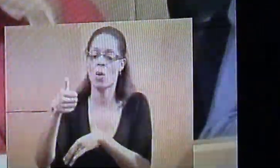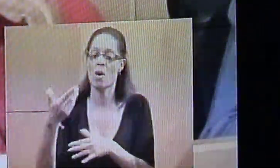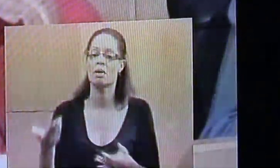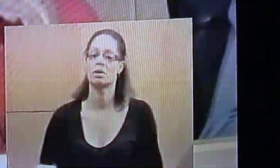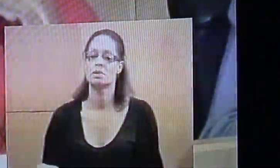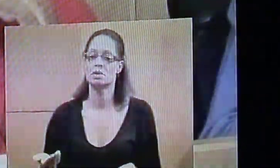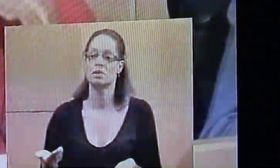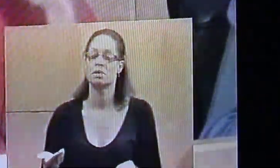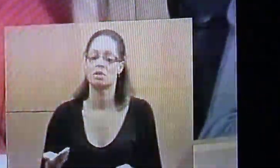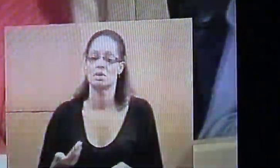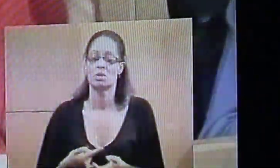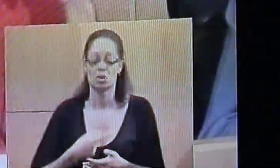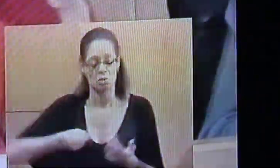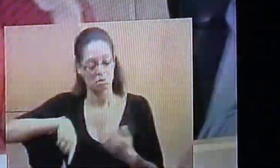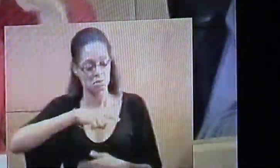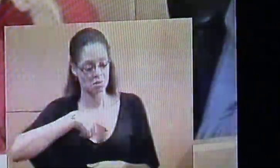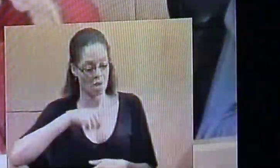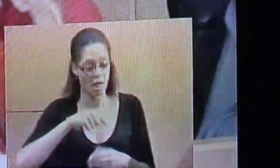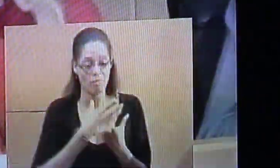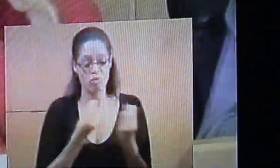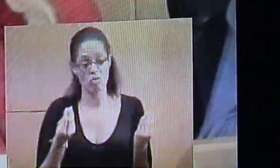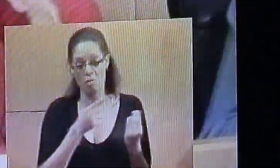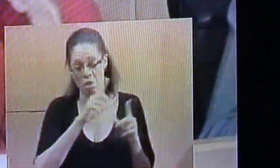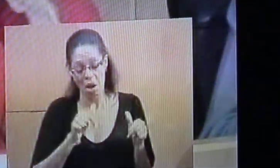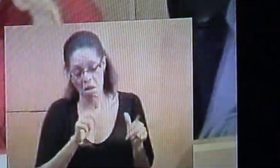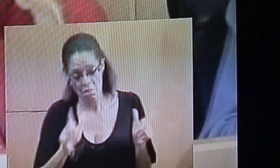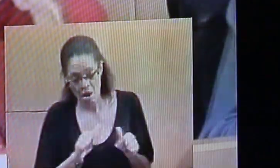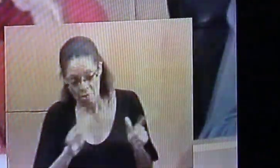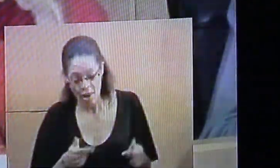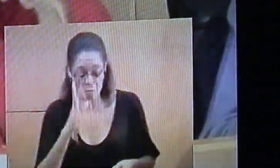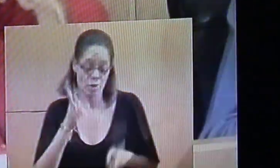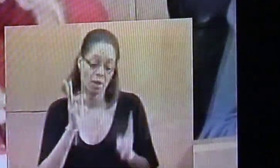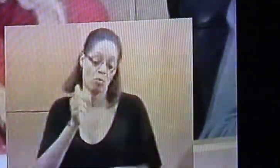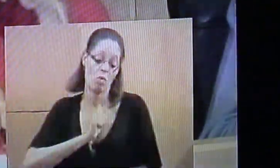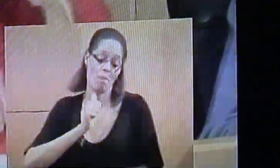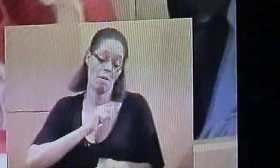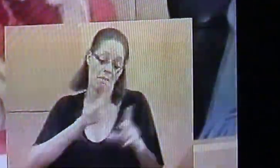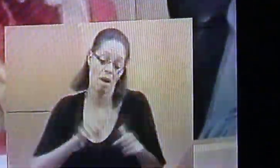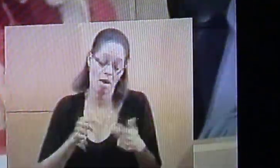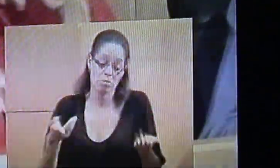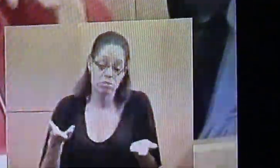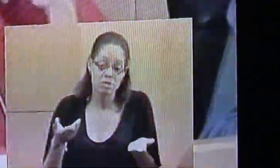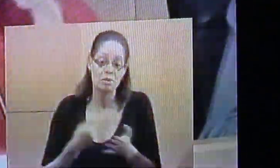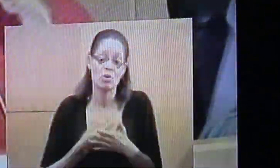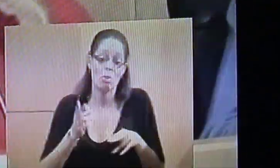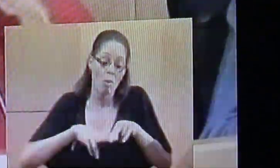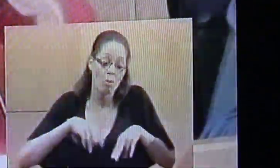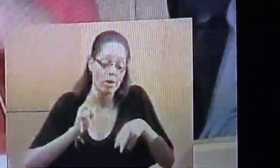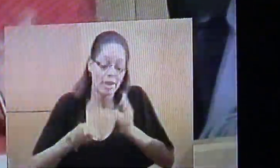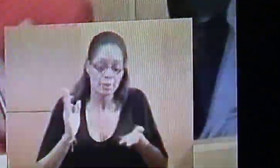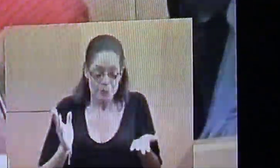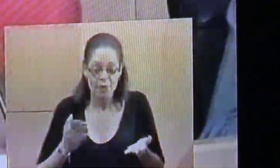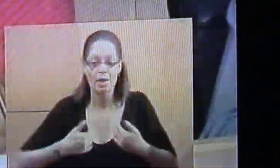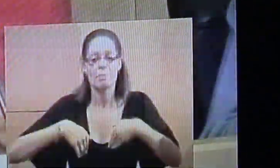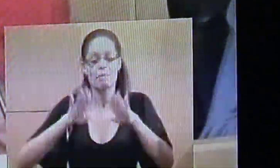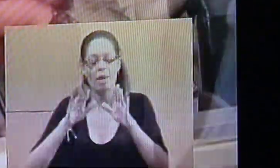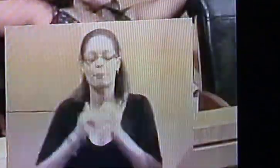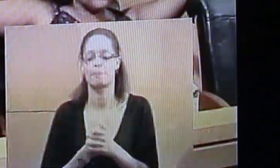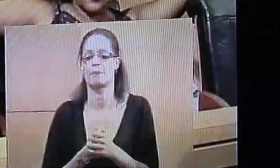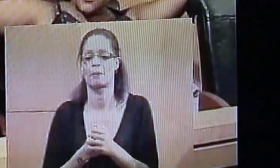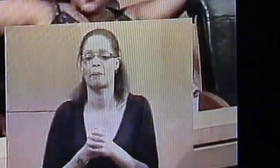Parmi nous, beaucoup ne seront pas là. Peut-être que moi-même, je ne serai plus. Par